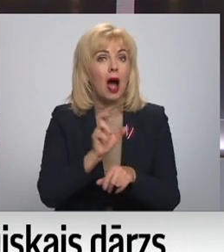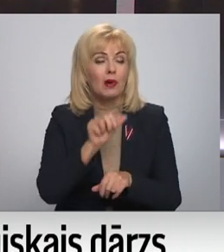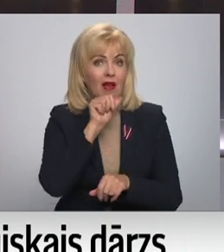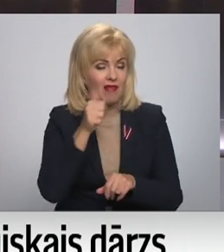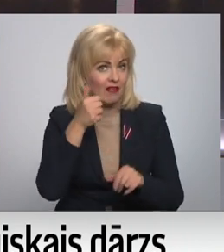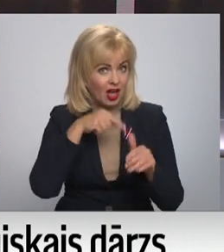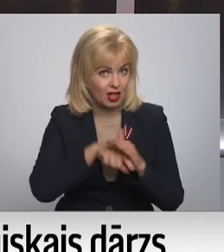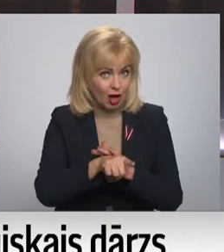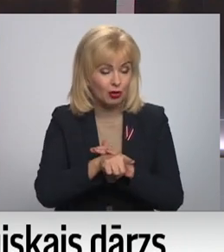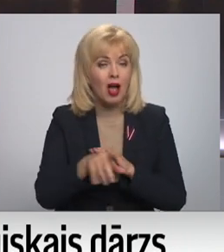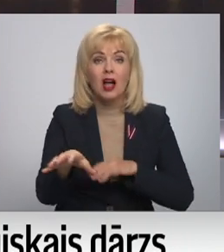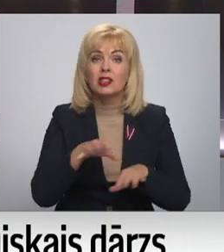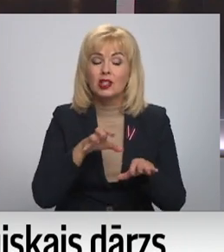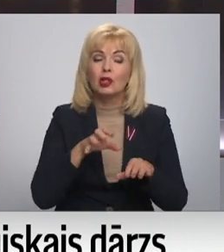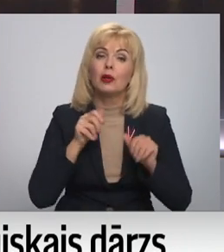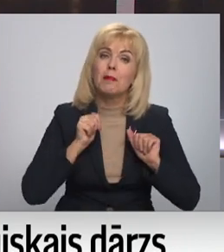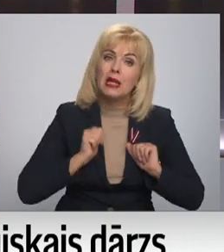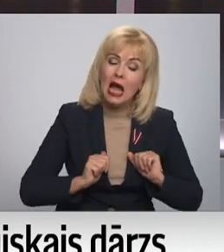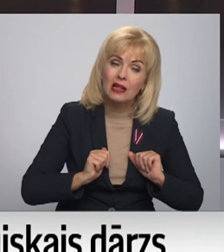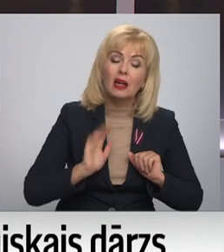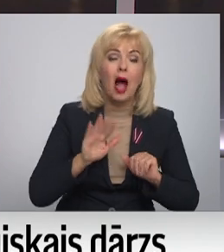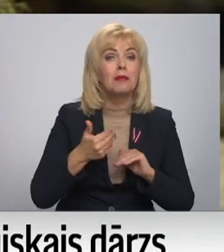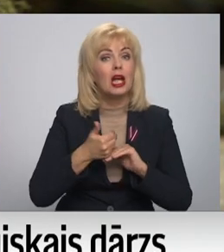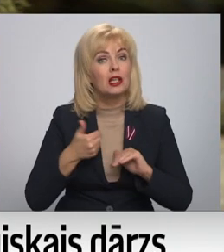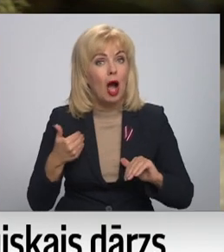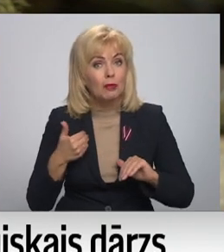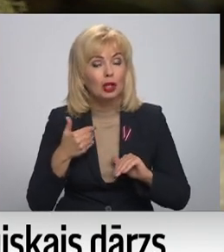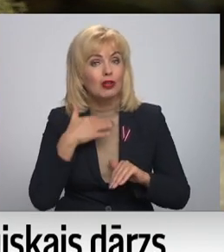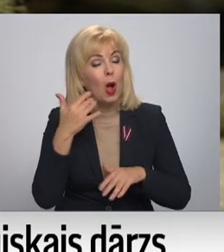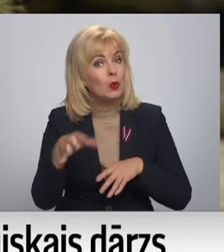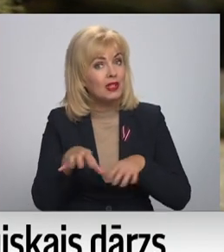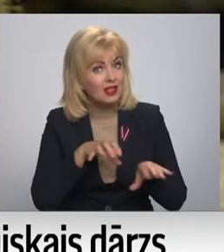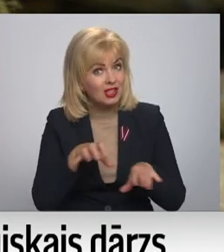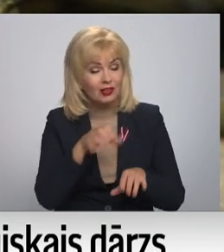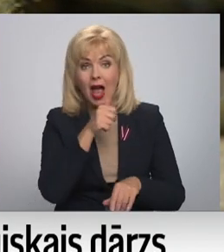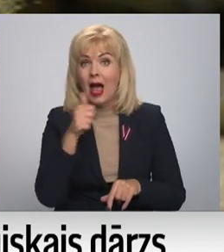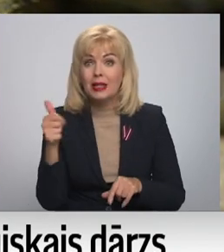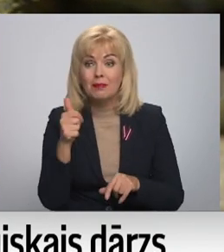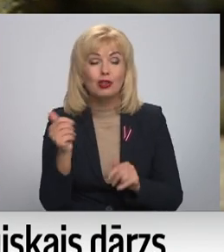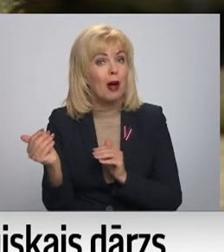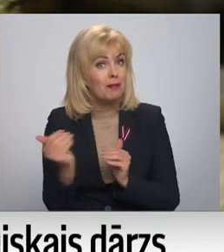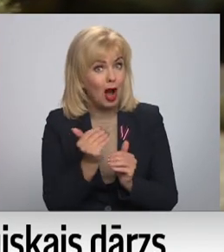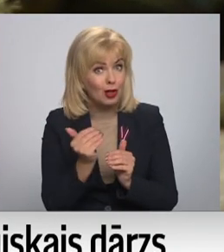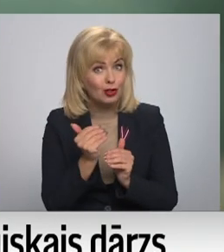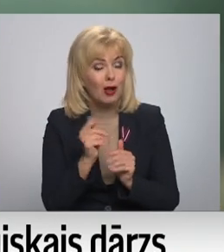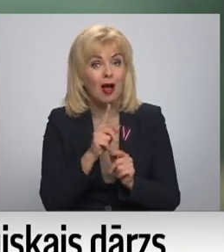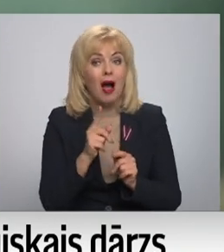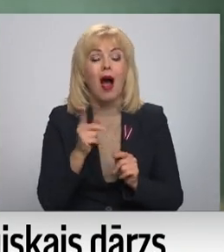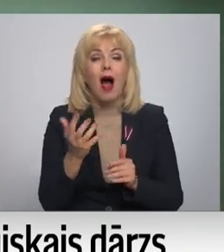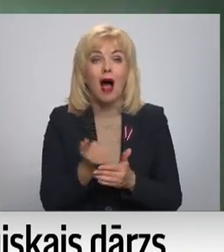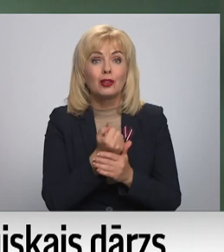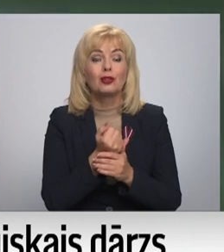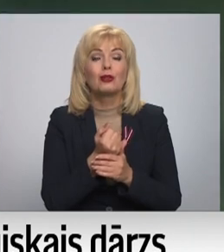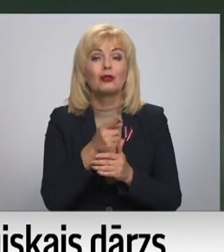bija daudz mierīgāka un klusāka nekā iepriekš. Un tas nozīmē, ka daudzi dzīvnieki, īpaši to mazuļi, ir atraduši no